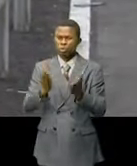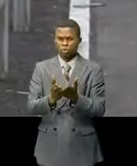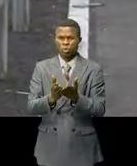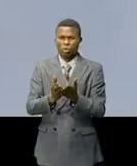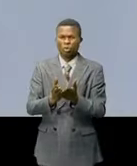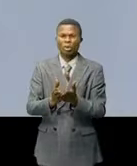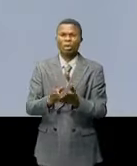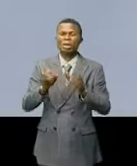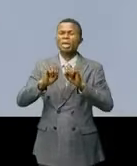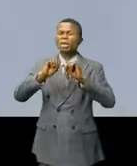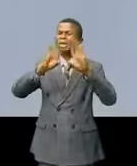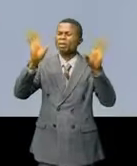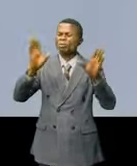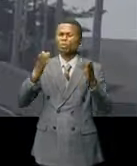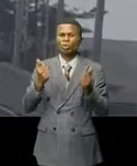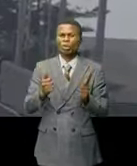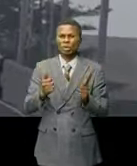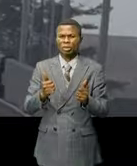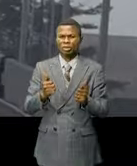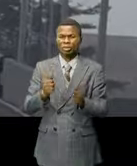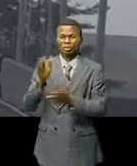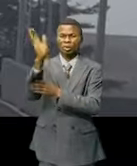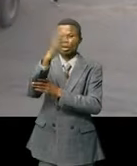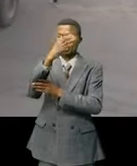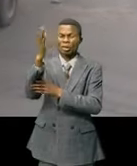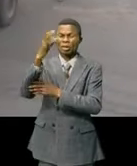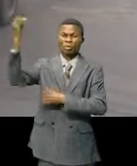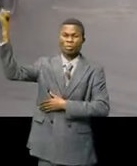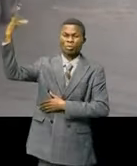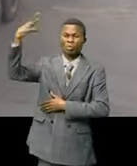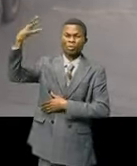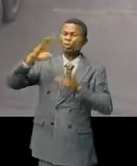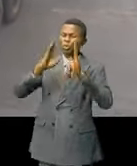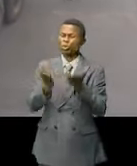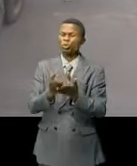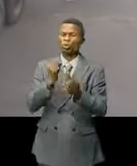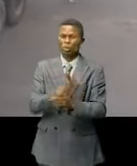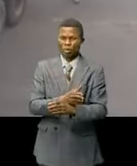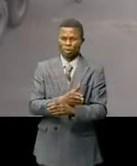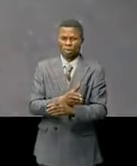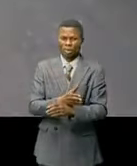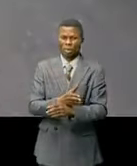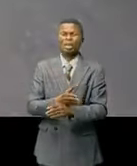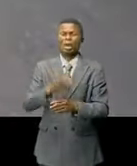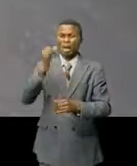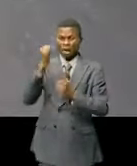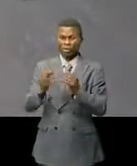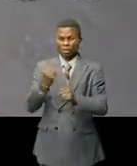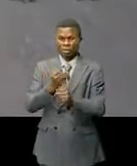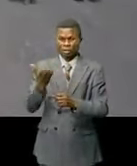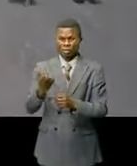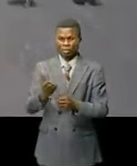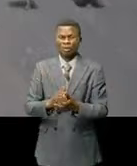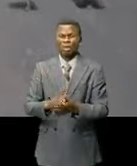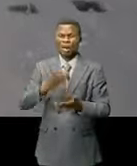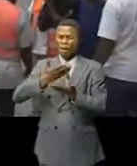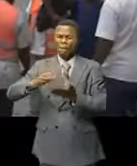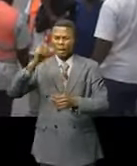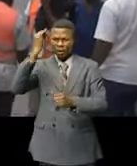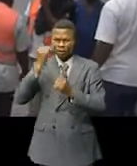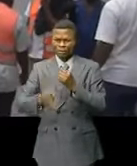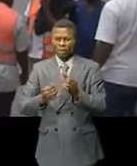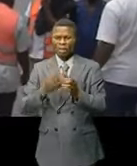bandes, éclairage grâce aux panneaux solaires, tout y est. À ce stade des travaux, la dernière touche est en